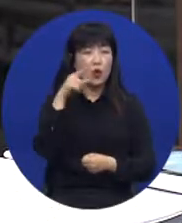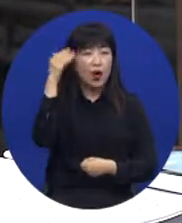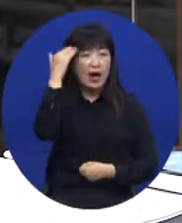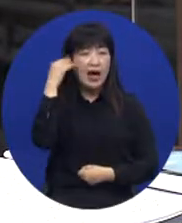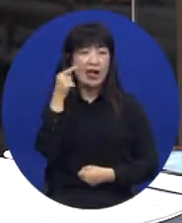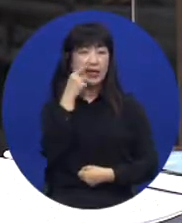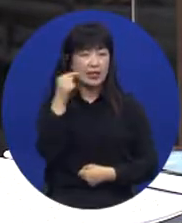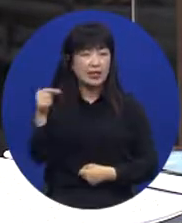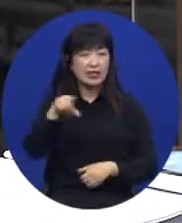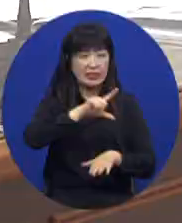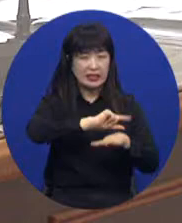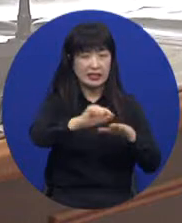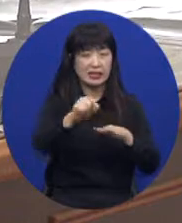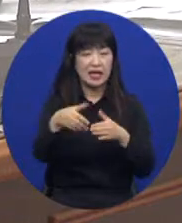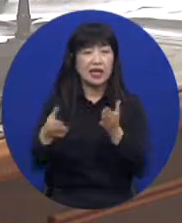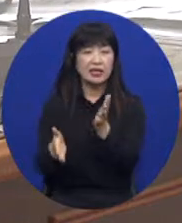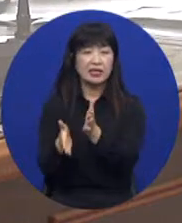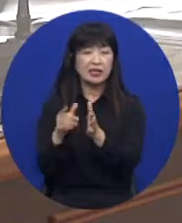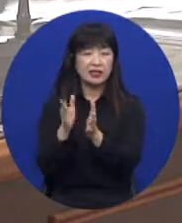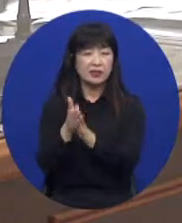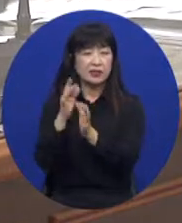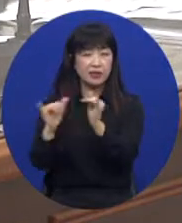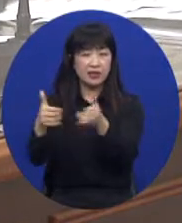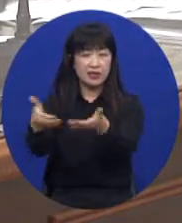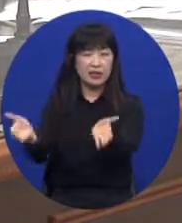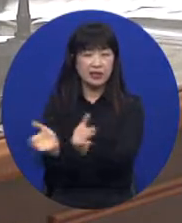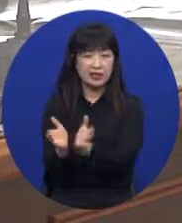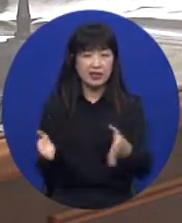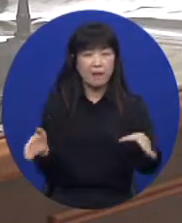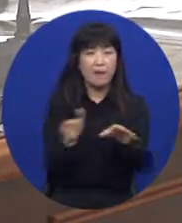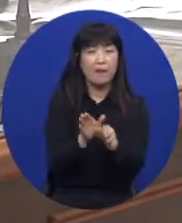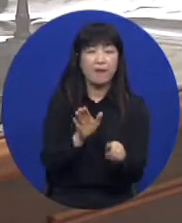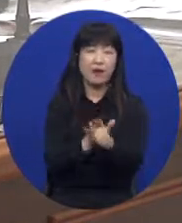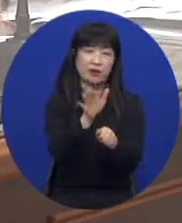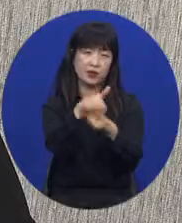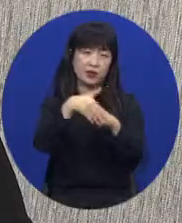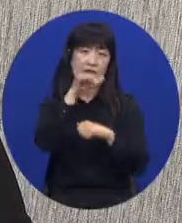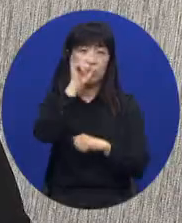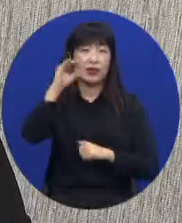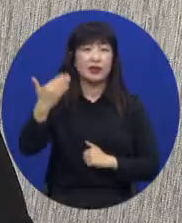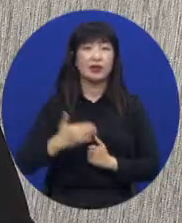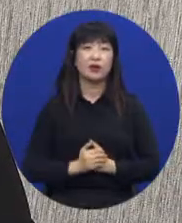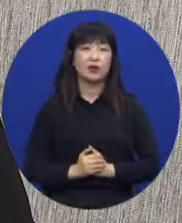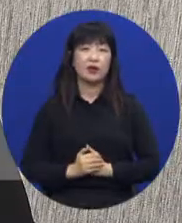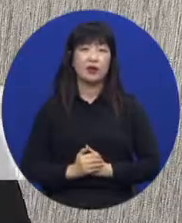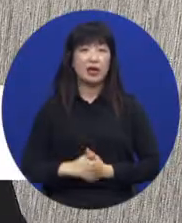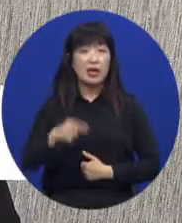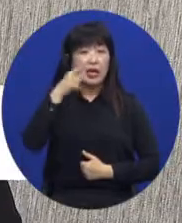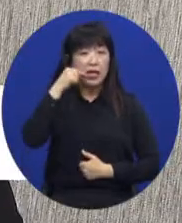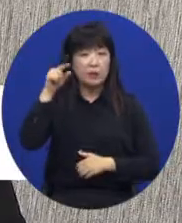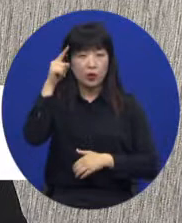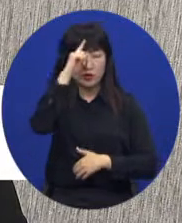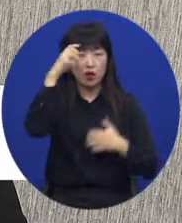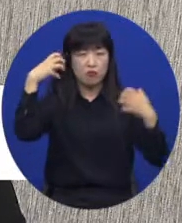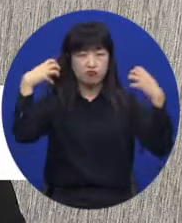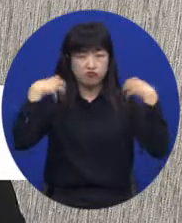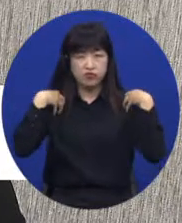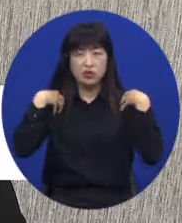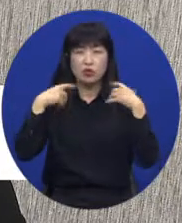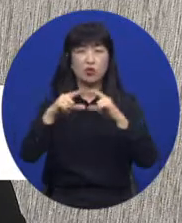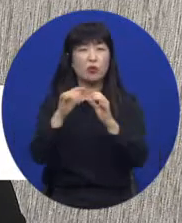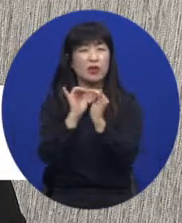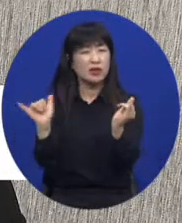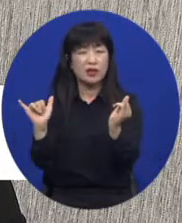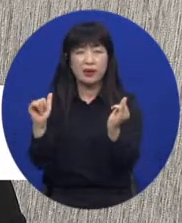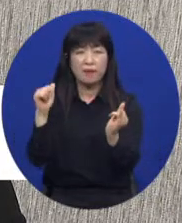지자체와 시민사회의 연대가 필요하다는 의견이 나왔습니다. 일본 정부 정책은 일본 국민들이 바꿔내야 됩니다.